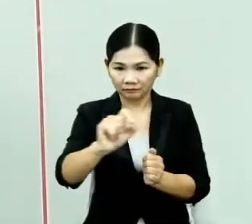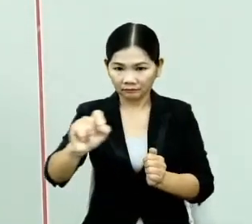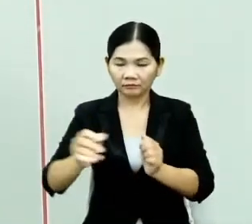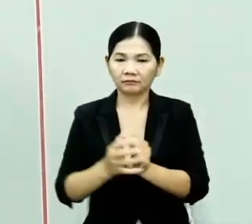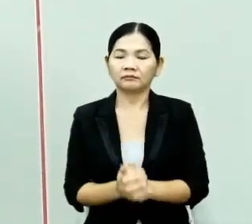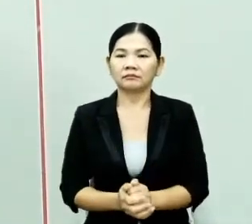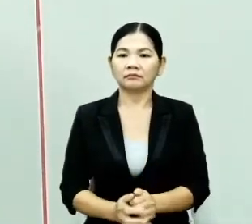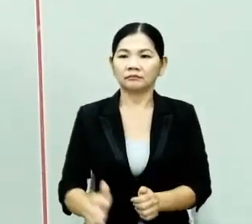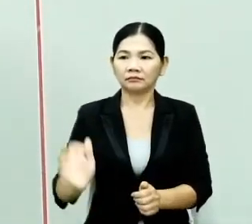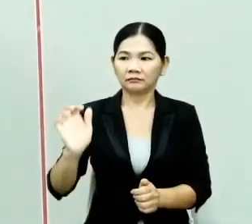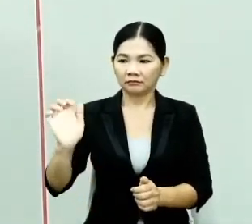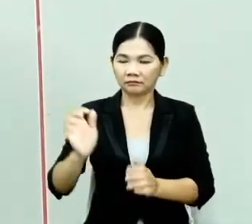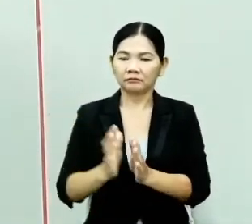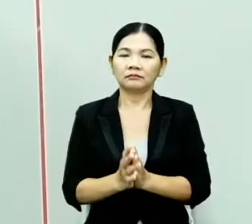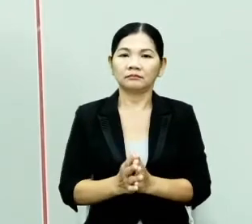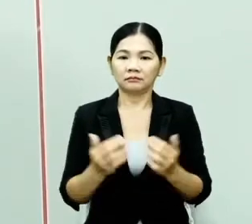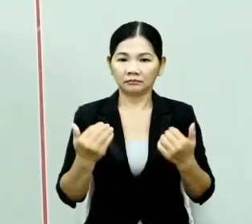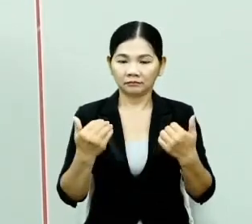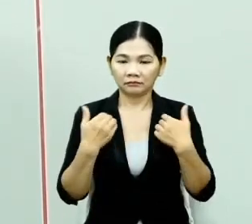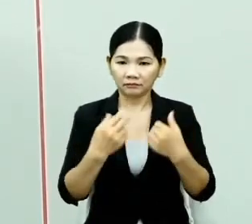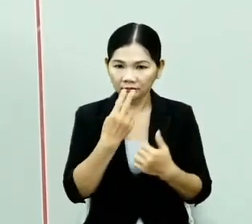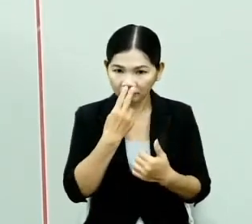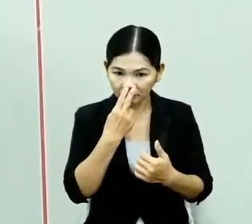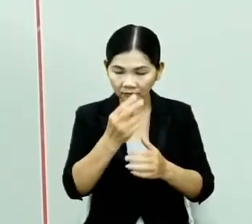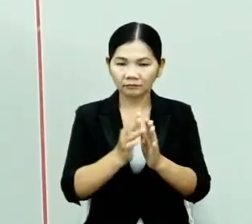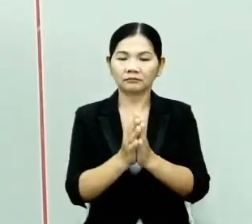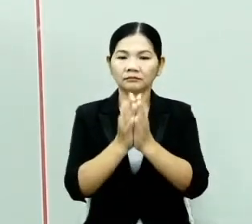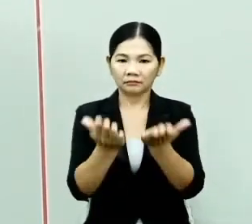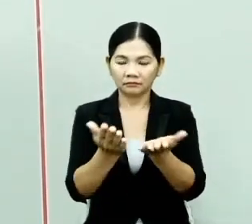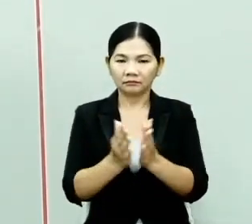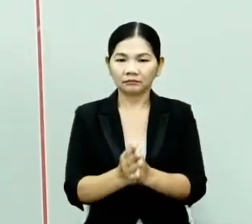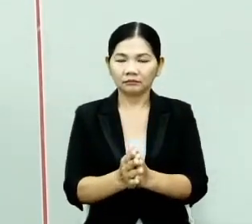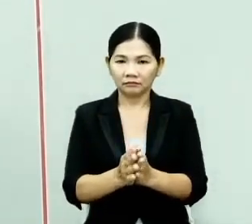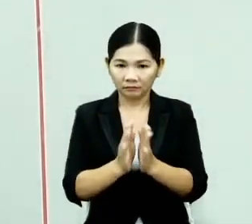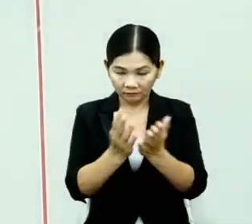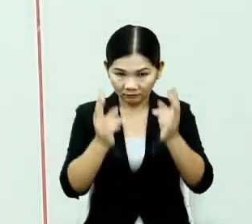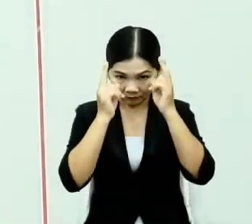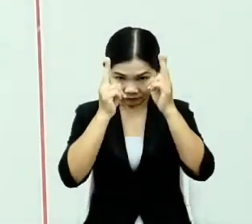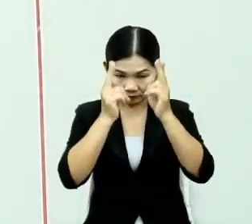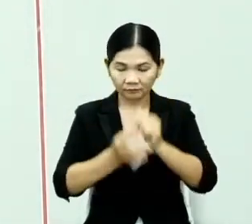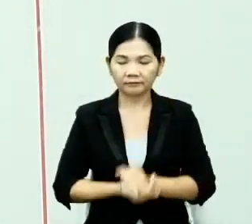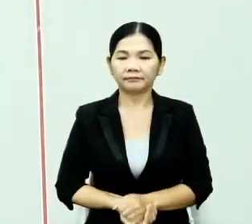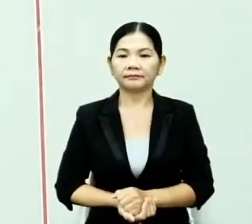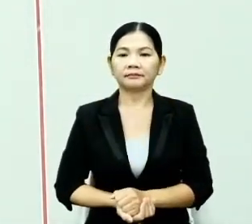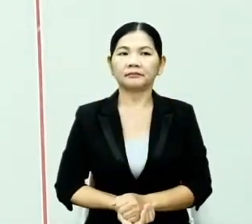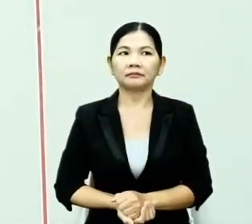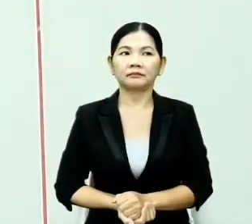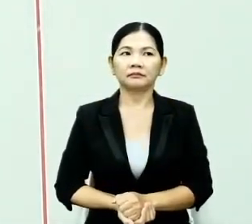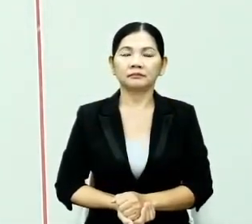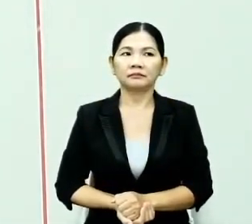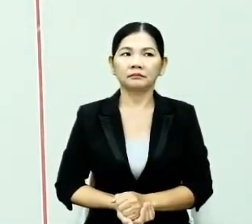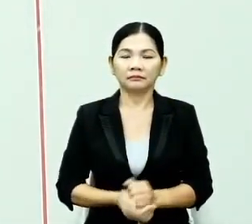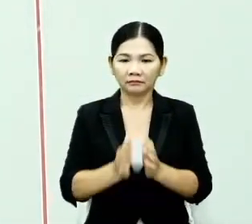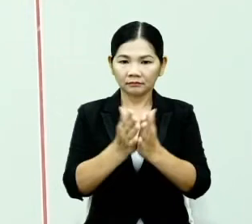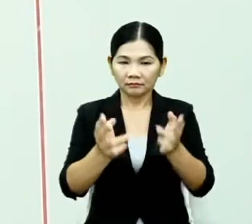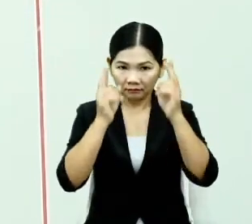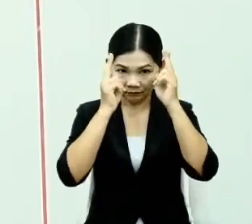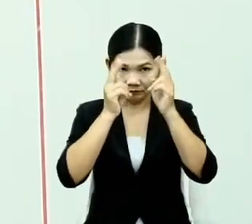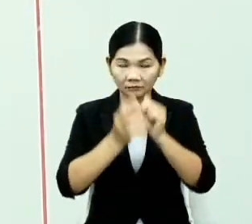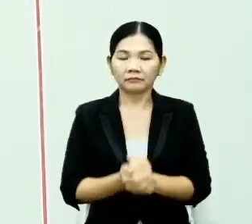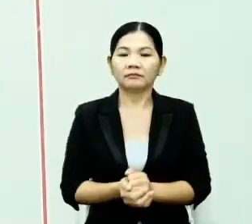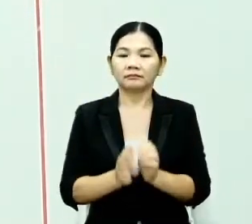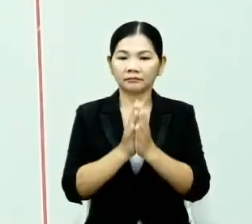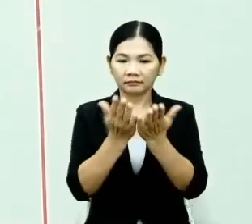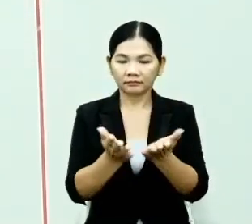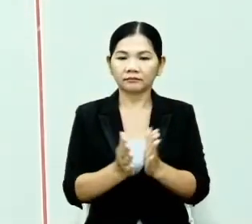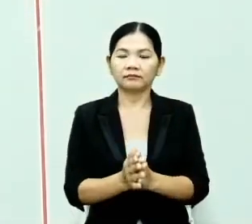សចនៅលើខ្ចាល់ជាមួយអ្នកគ្រូឥឡូវកូនកូនលើកសៀវភៅសិក្សាគោឡើងចាកូនលើកសៀវភៅសិក្សាគោ